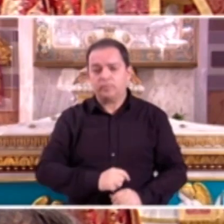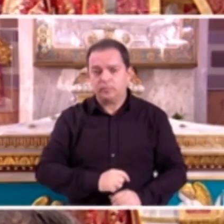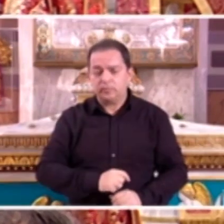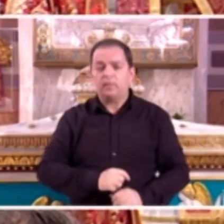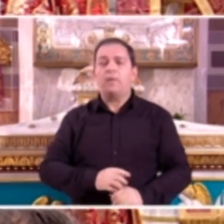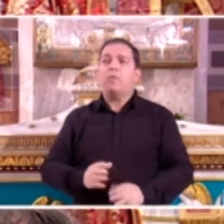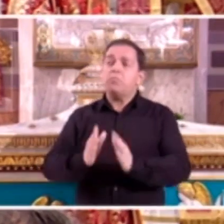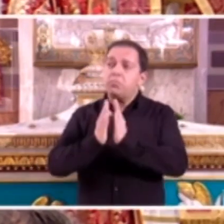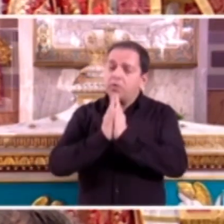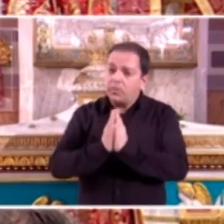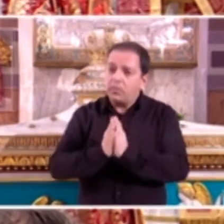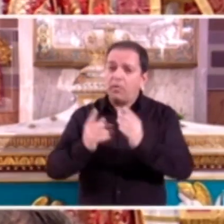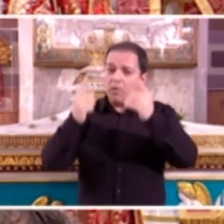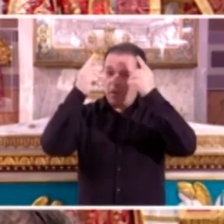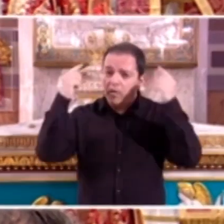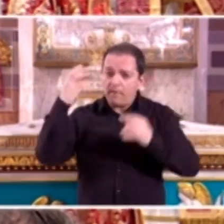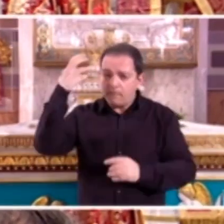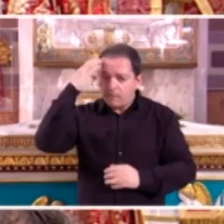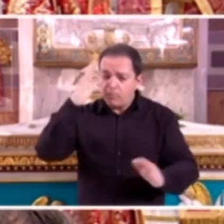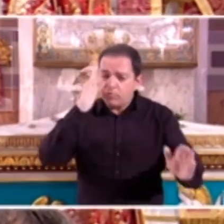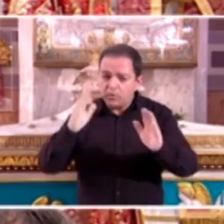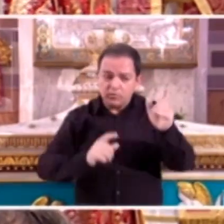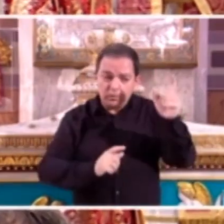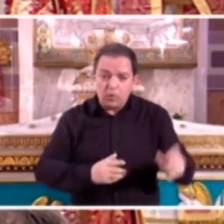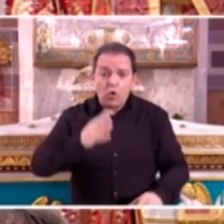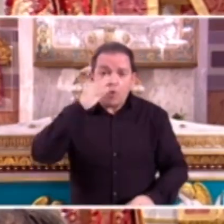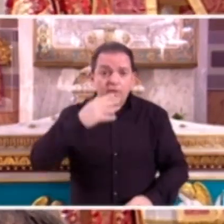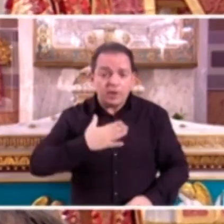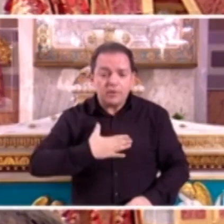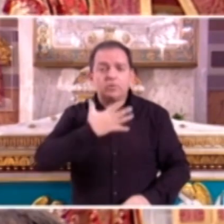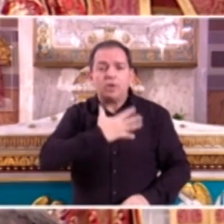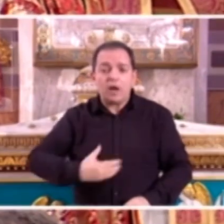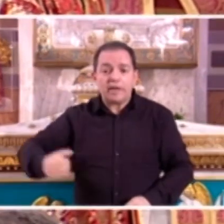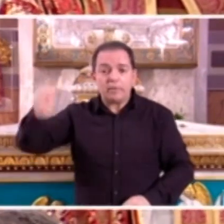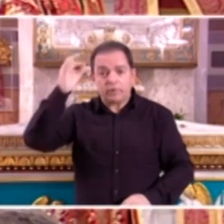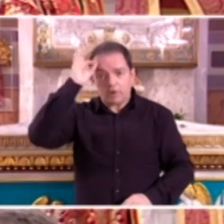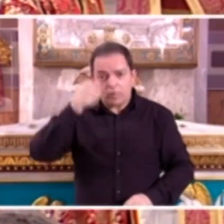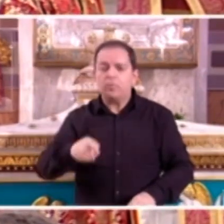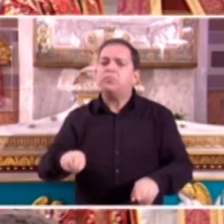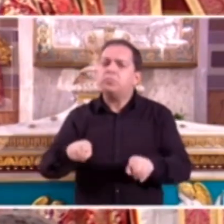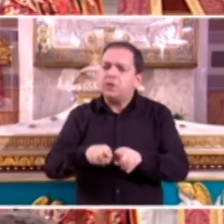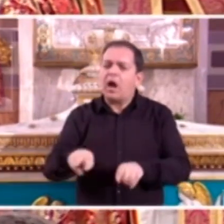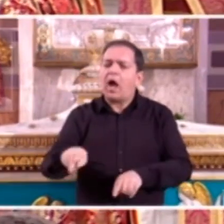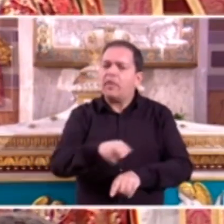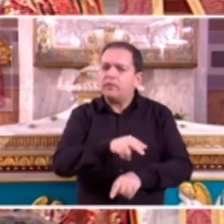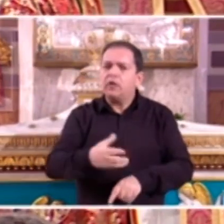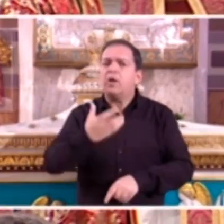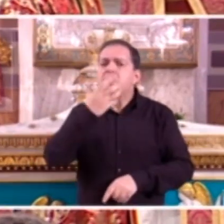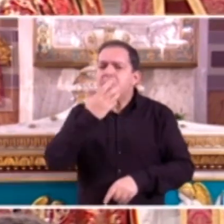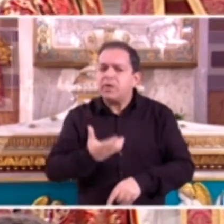Πατρός και Αρχιεπισκόπου ημών Ιερωνύμου, των αδελφών και συλλειτουργών